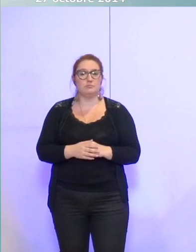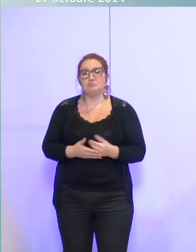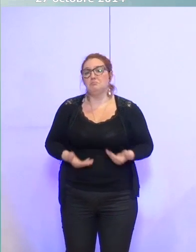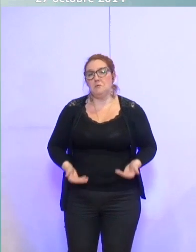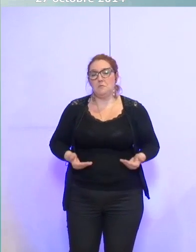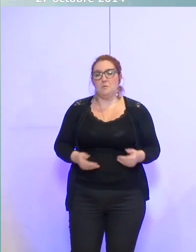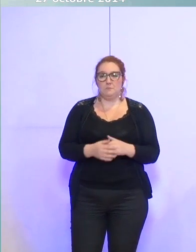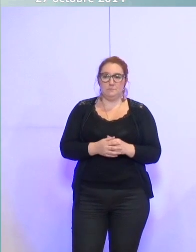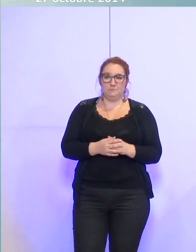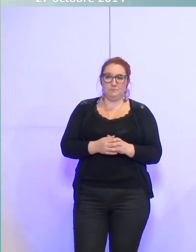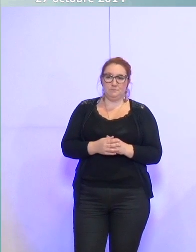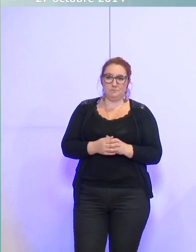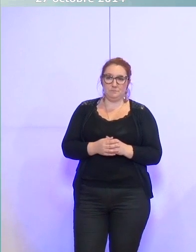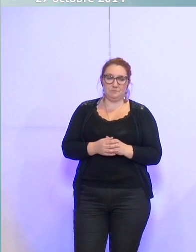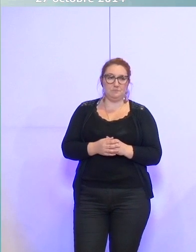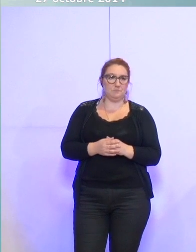maintenant.